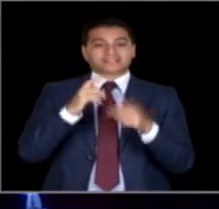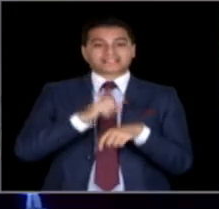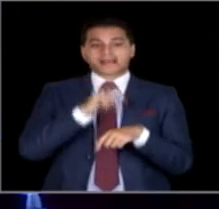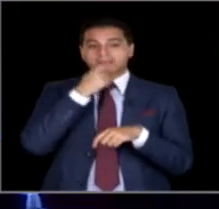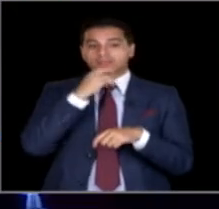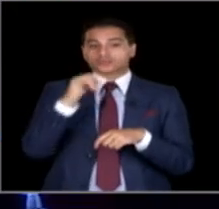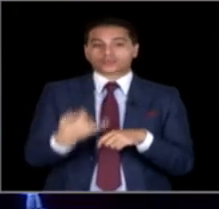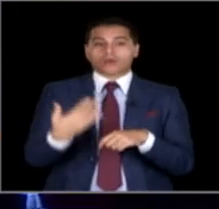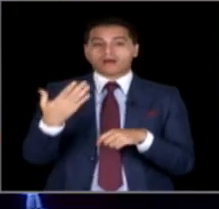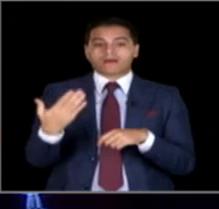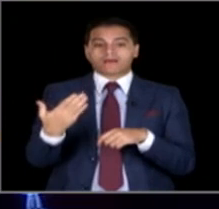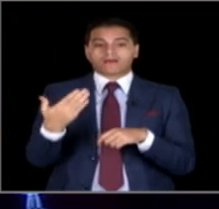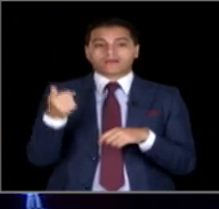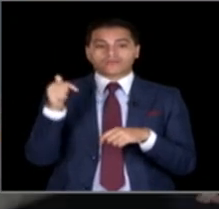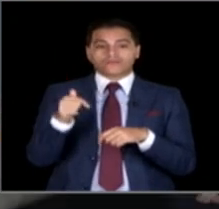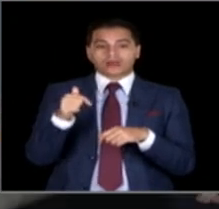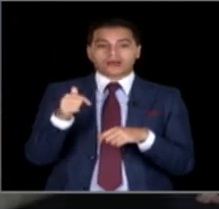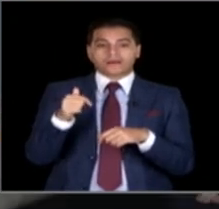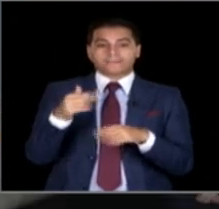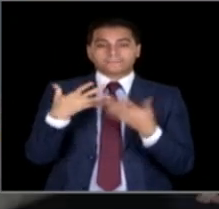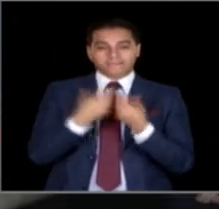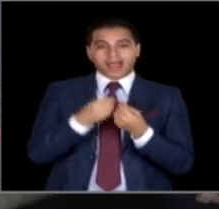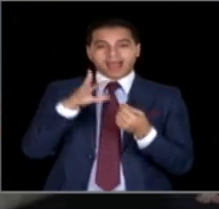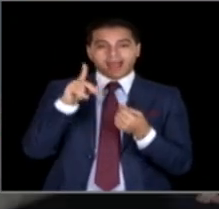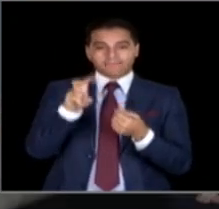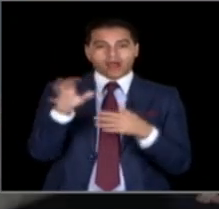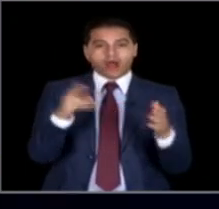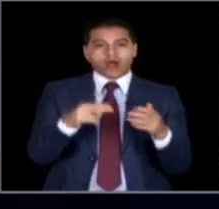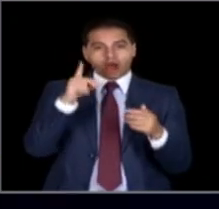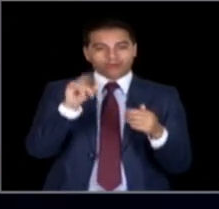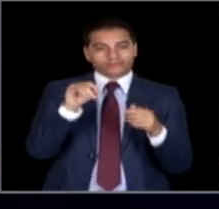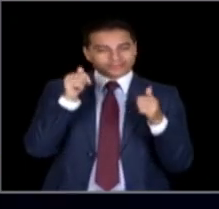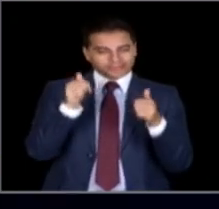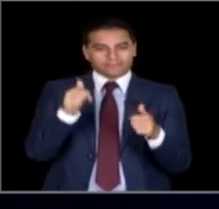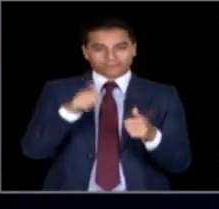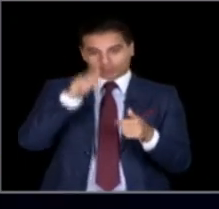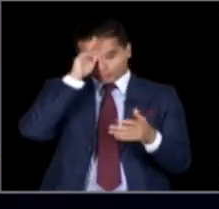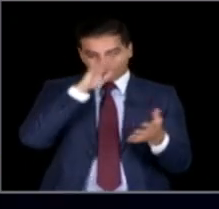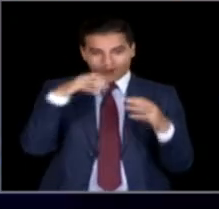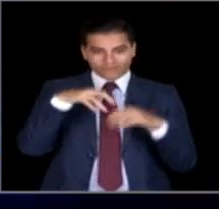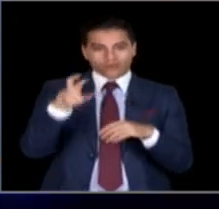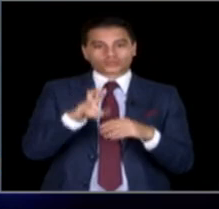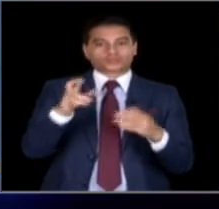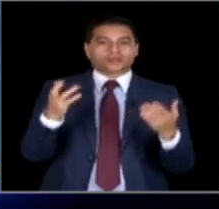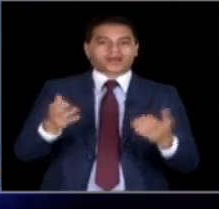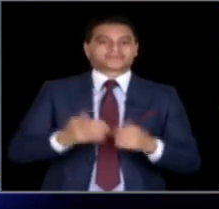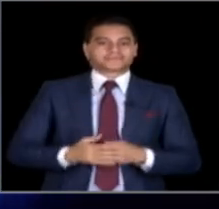إمتى شكر؟ مع هبة عاطف. تمام. جغرافيا، والسؤال هو: